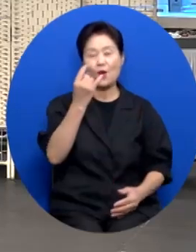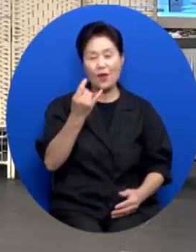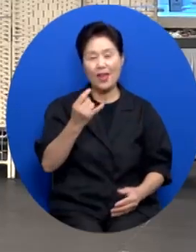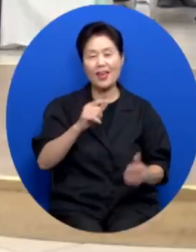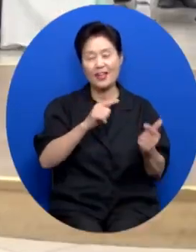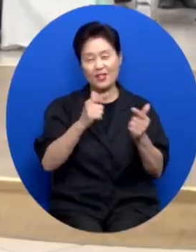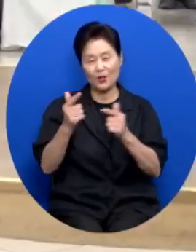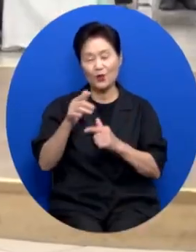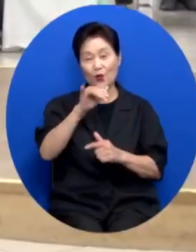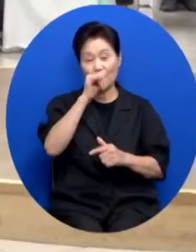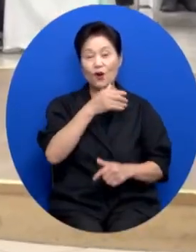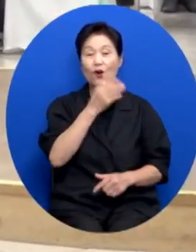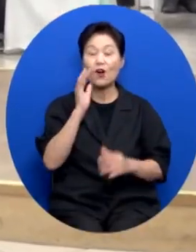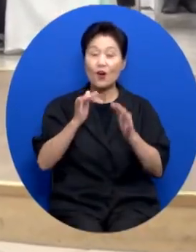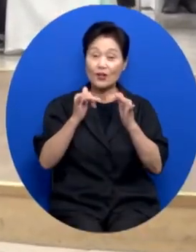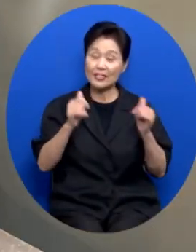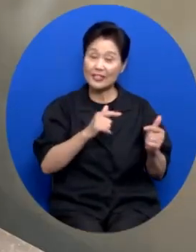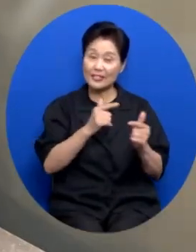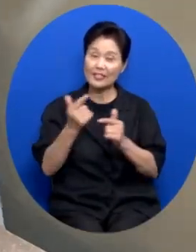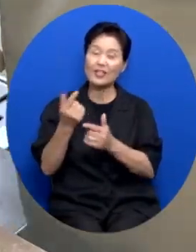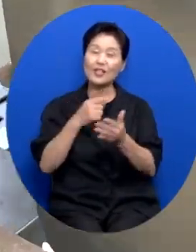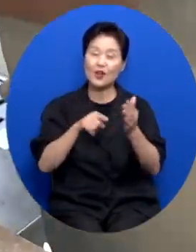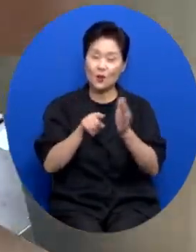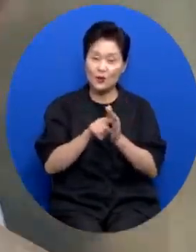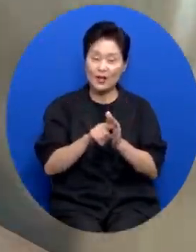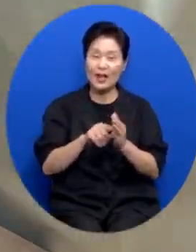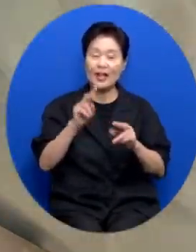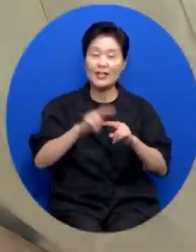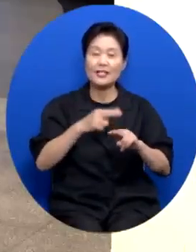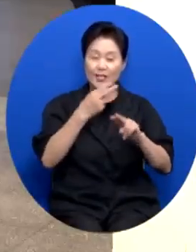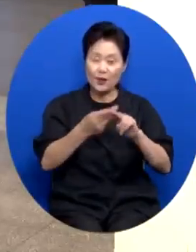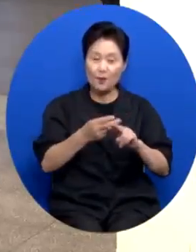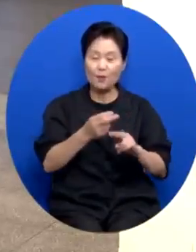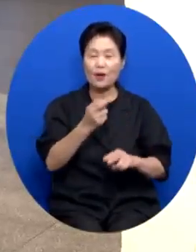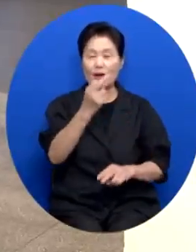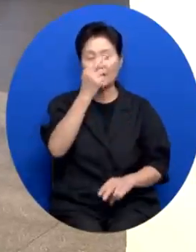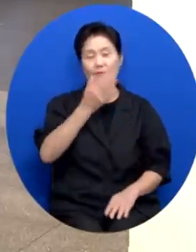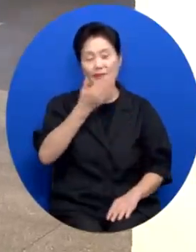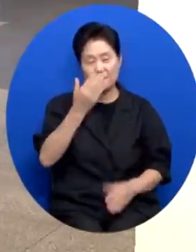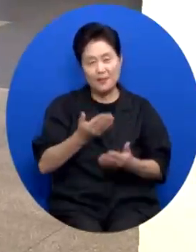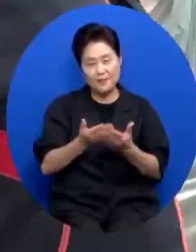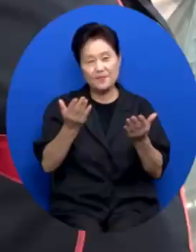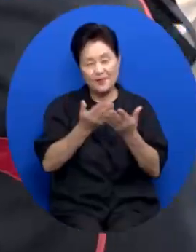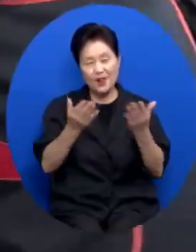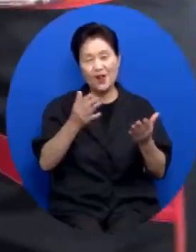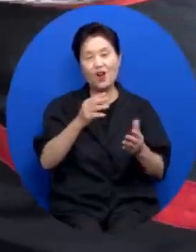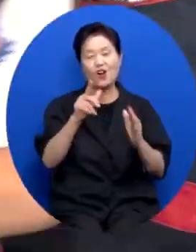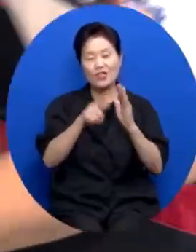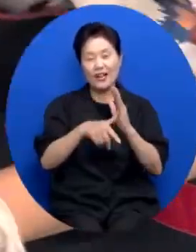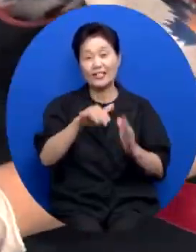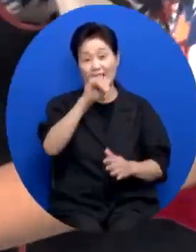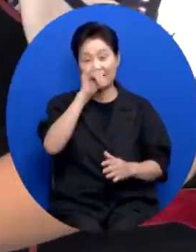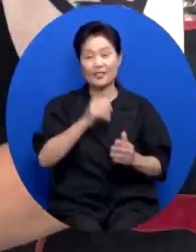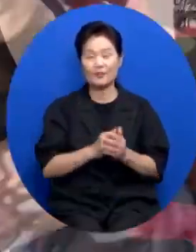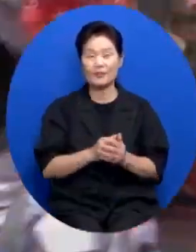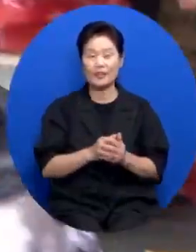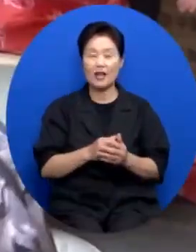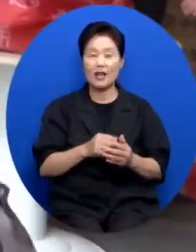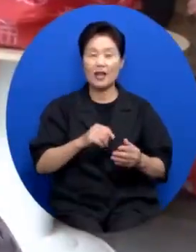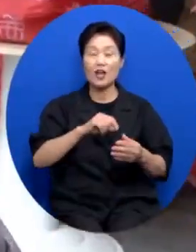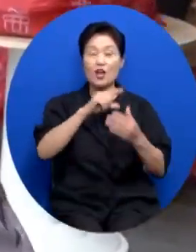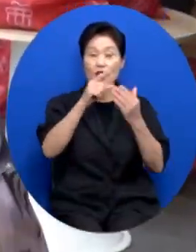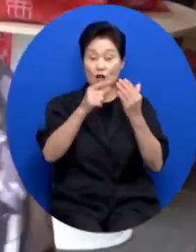진행됐으며 어르신들을 위한 선물과 점심 식사를 대접했습니다. 추석 명절로 외로움이 더해지는 소외